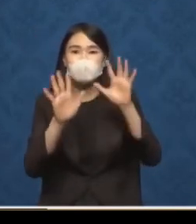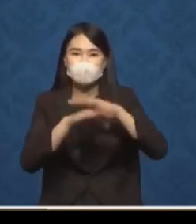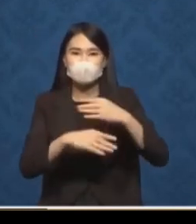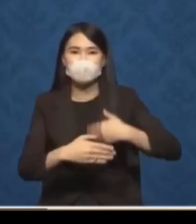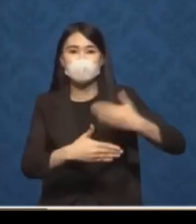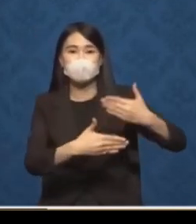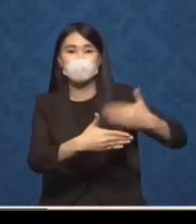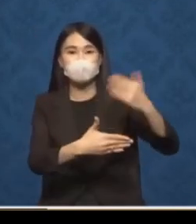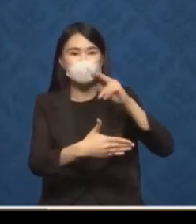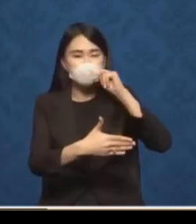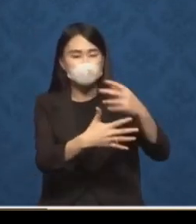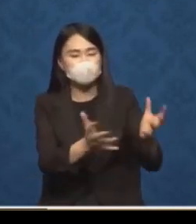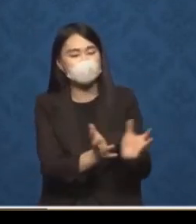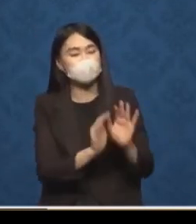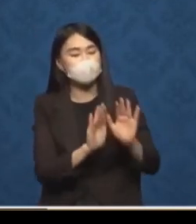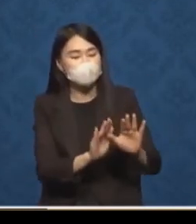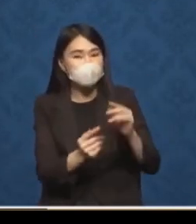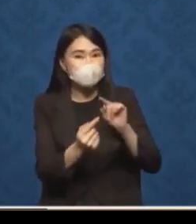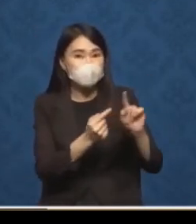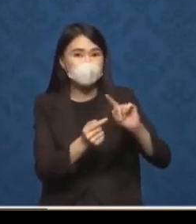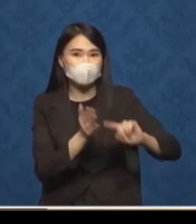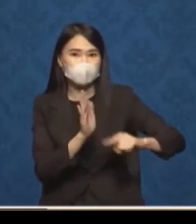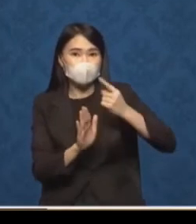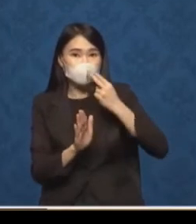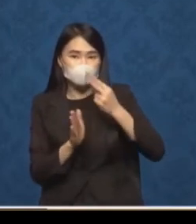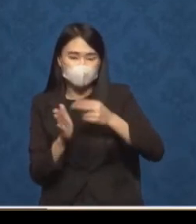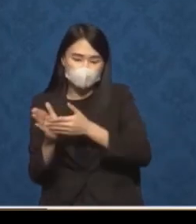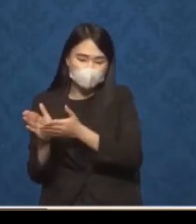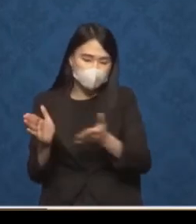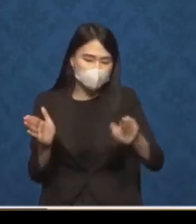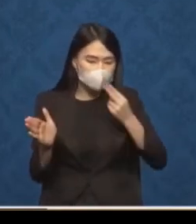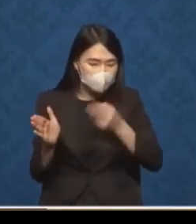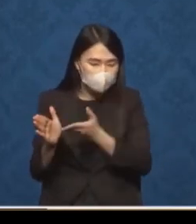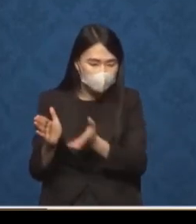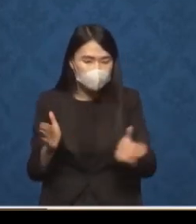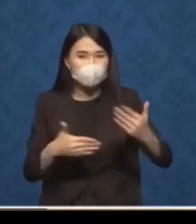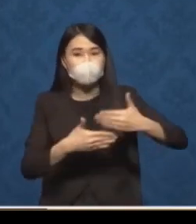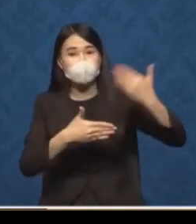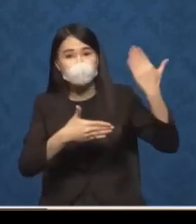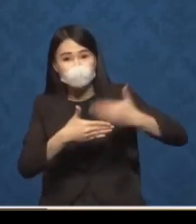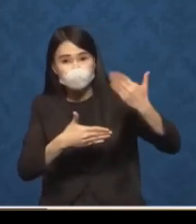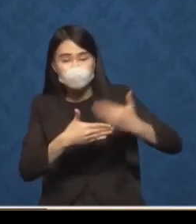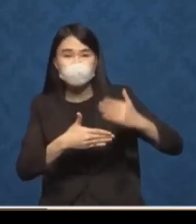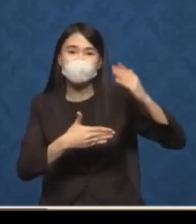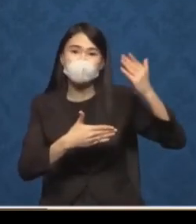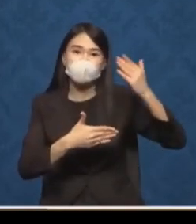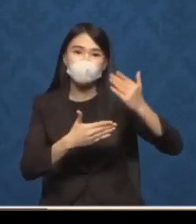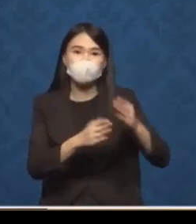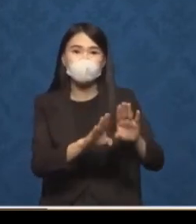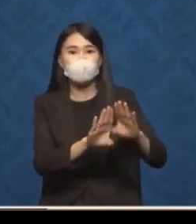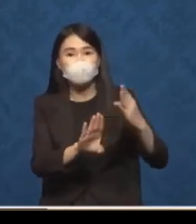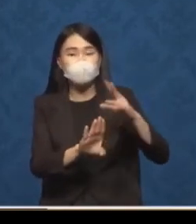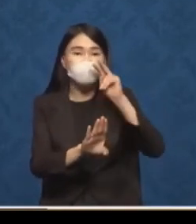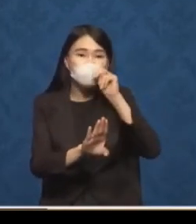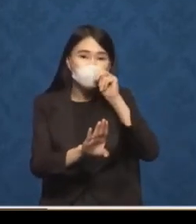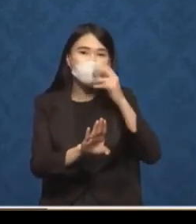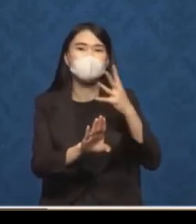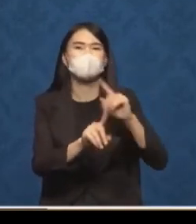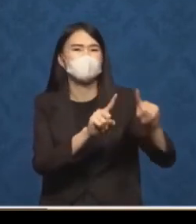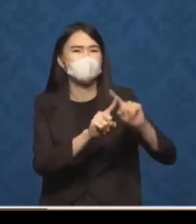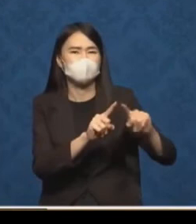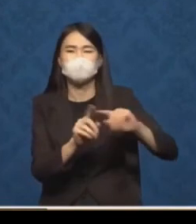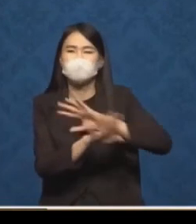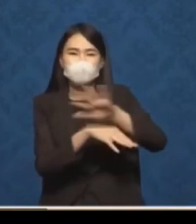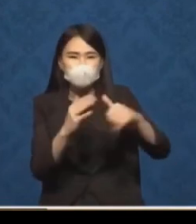บน้ำบริเวณต้นน้ำนะครับการสร้างฝายพวงการสร้างประตูระบายน้ำตลอด